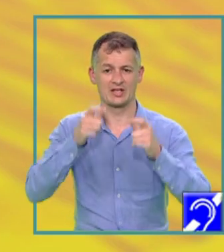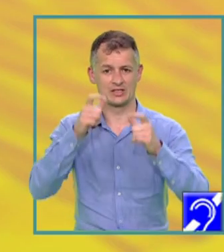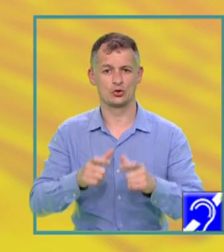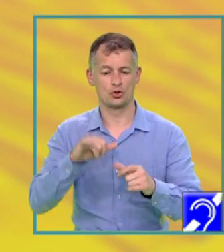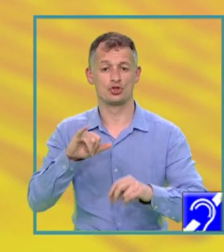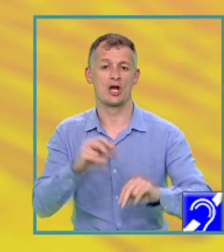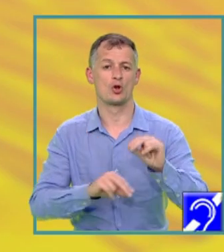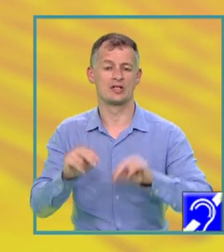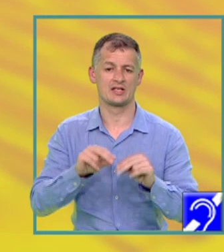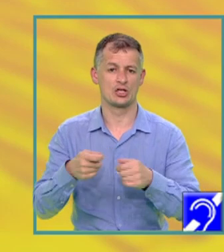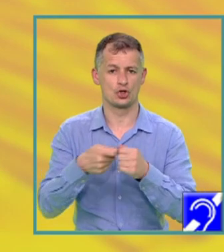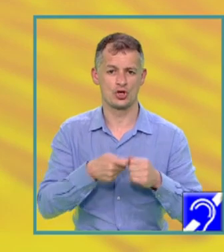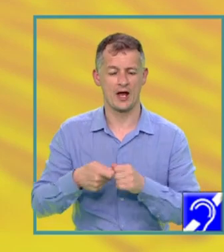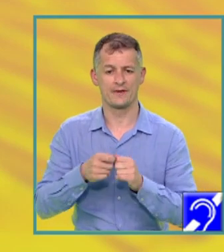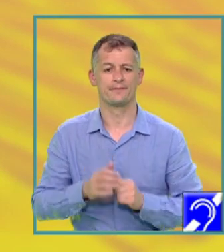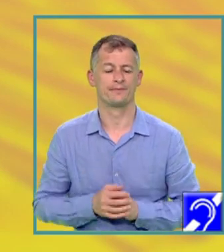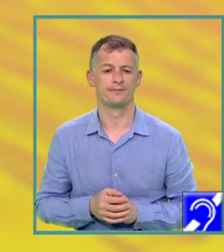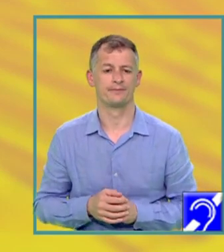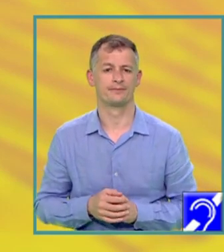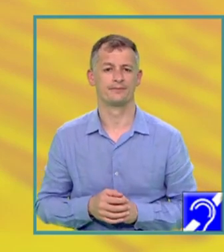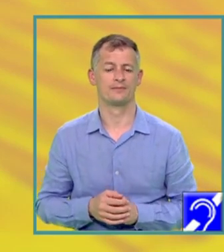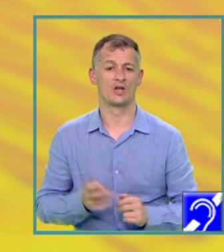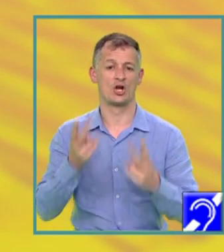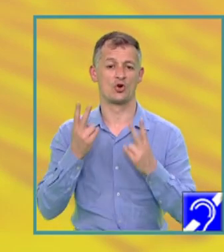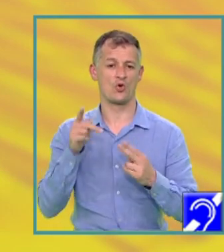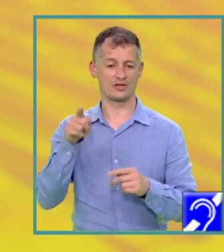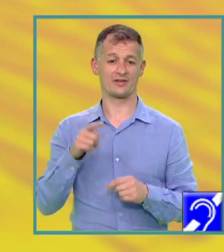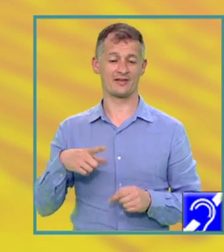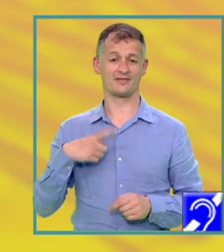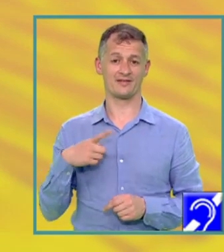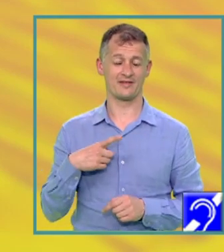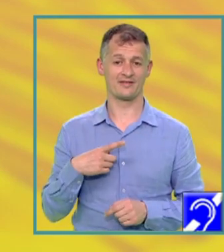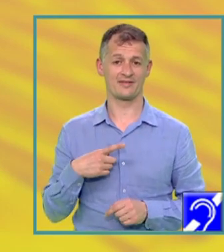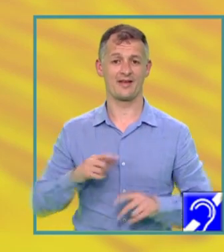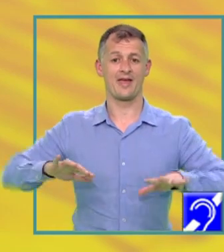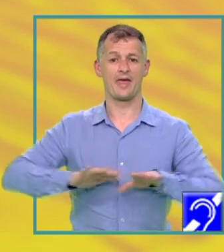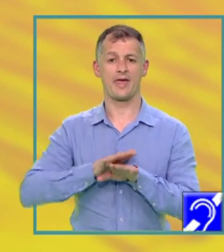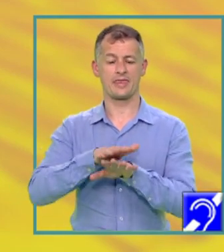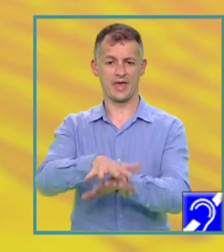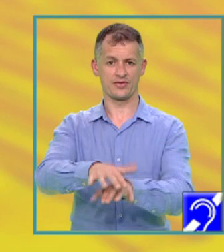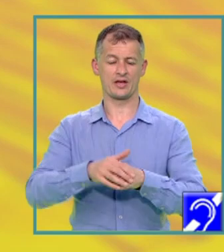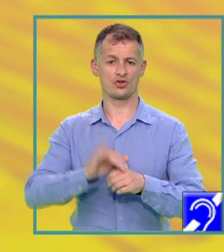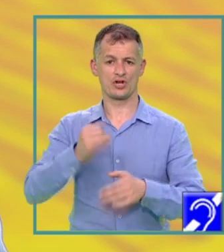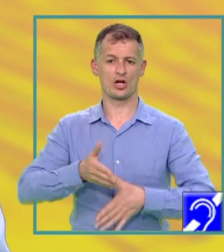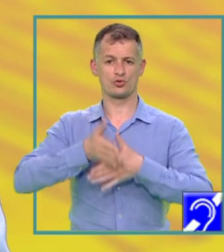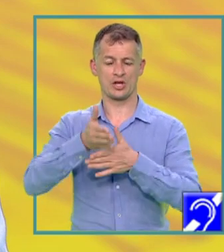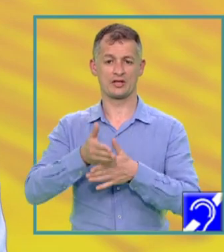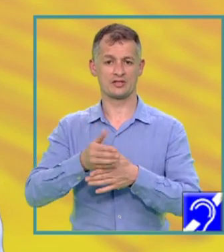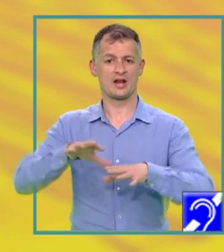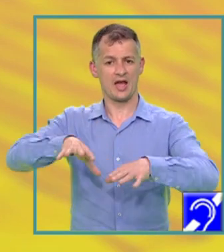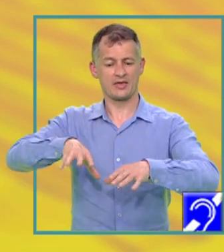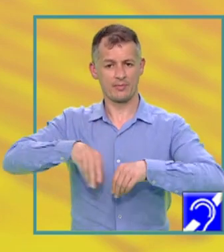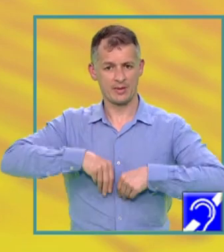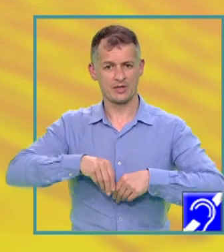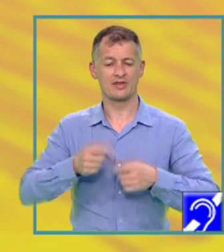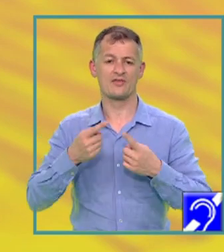și organizațiile sociale. Iată că rolul acestora este de a ne integra și de a ne ajuta să ne adaptăm în